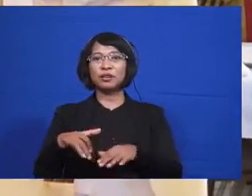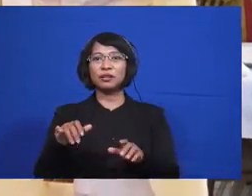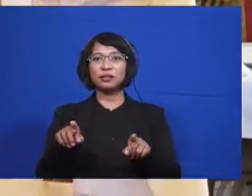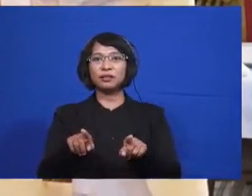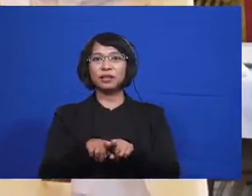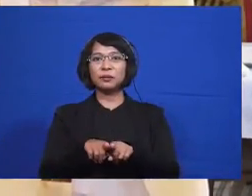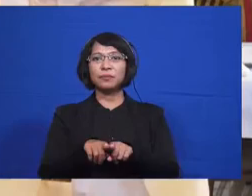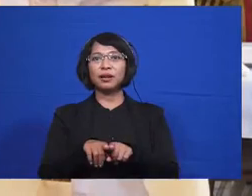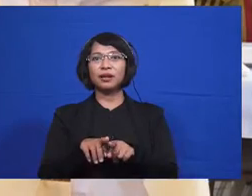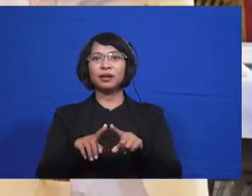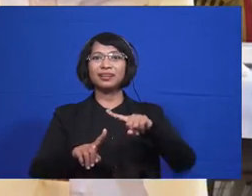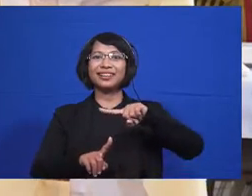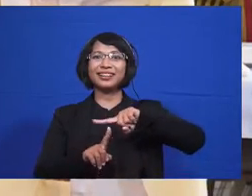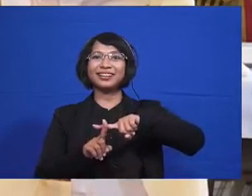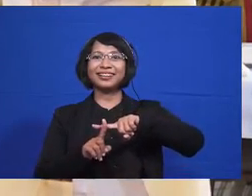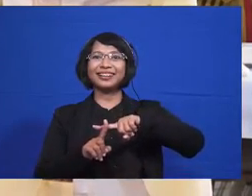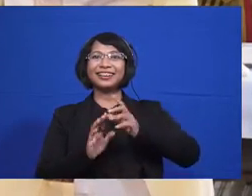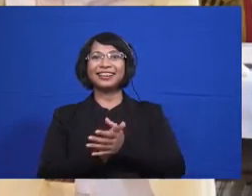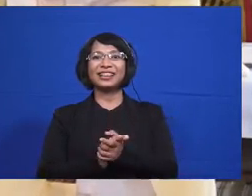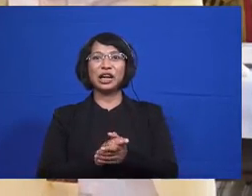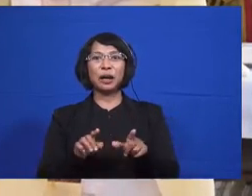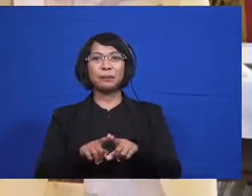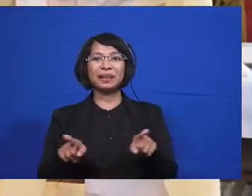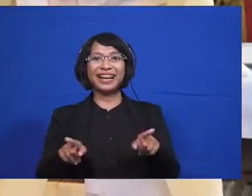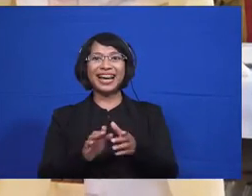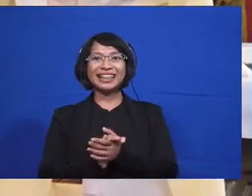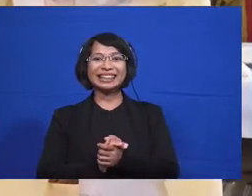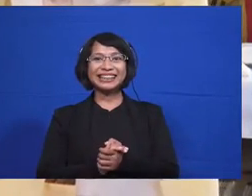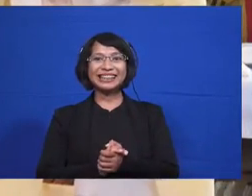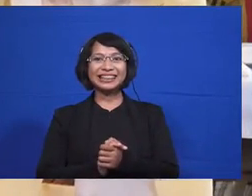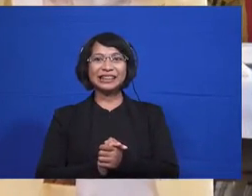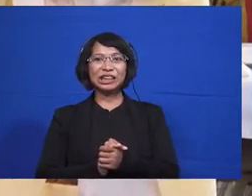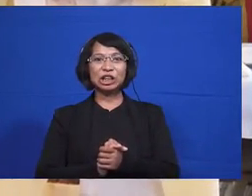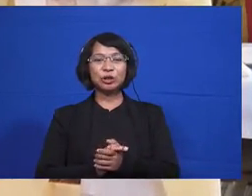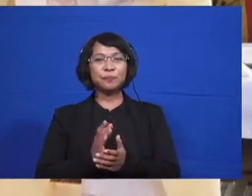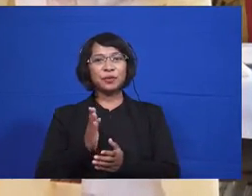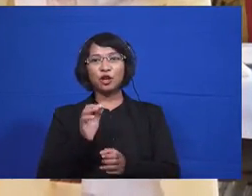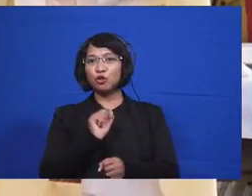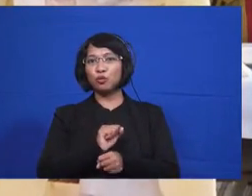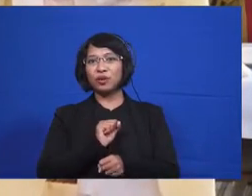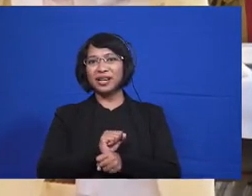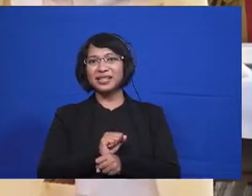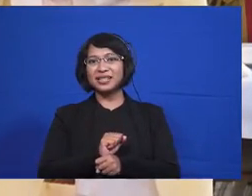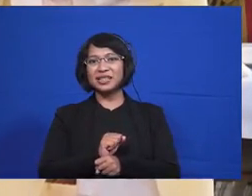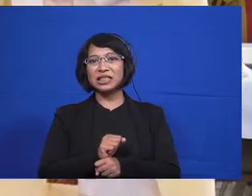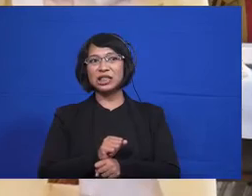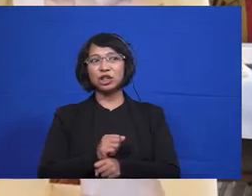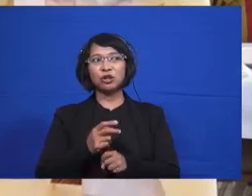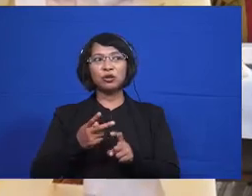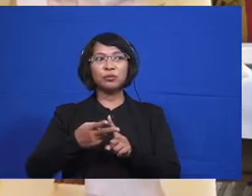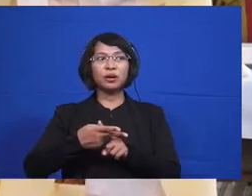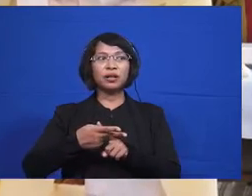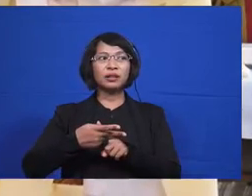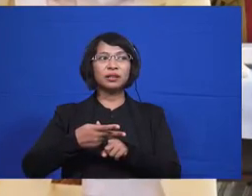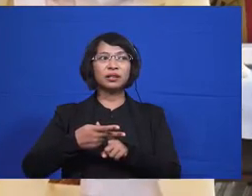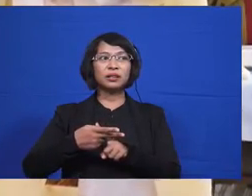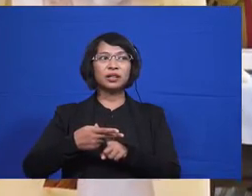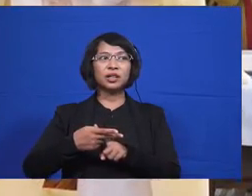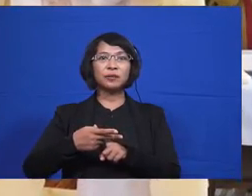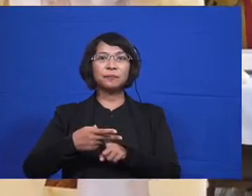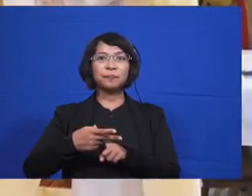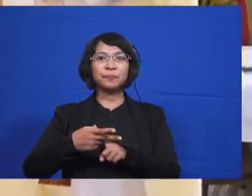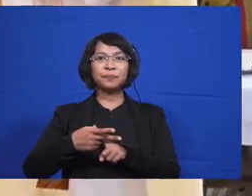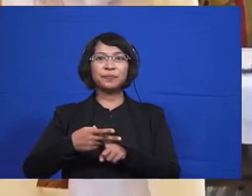tanggung jawabnya tidak sama. Anda akan bertugas di seminari menjadi formator di sana, mendampingi